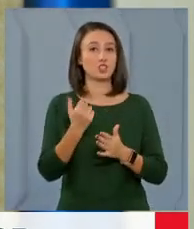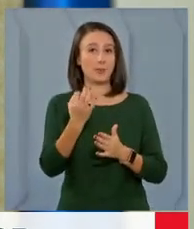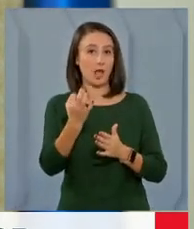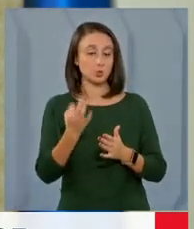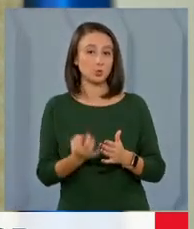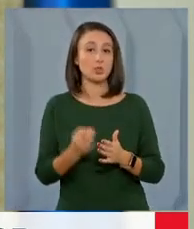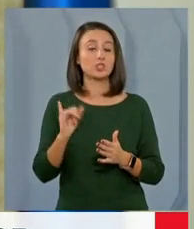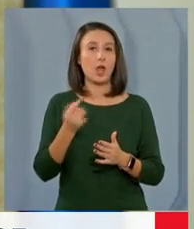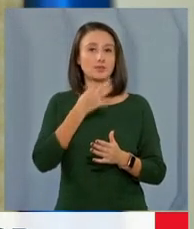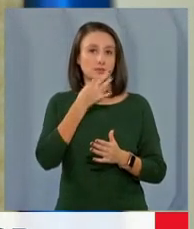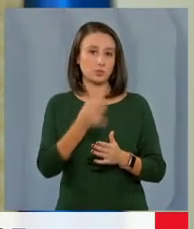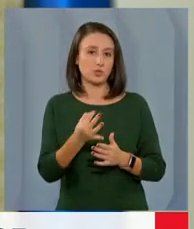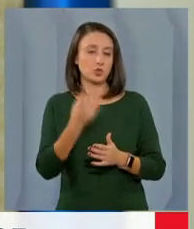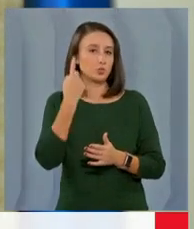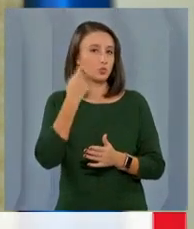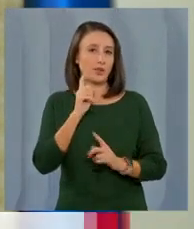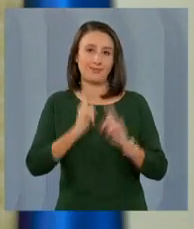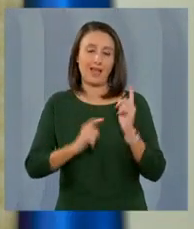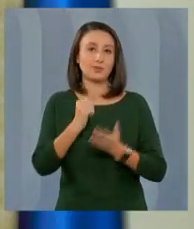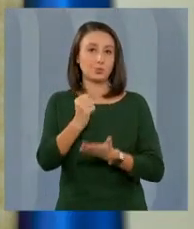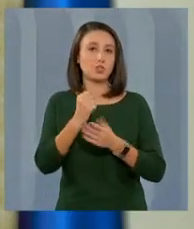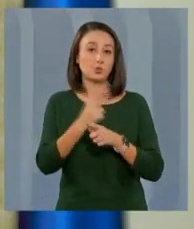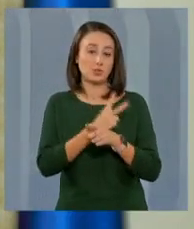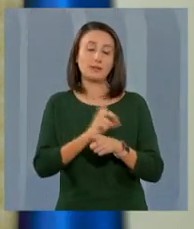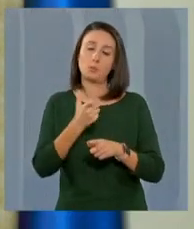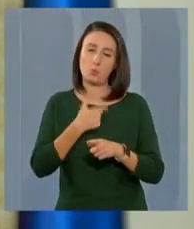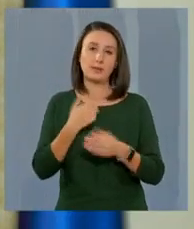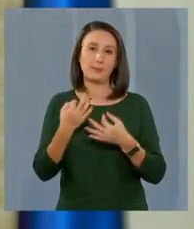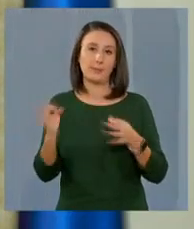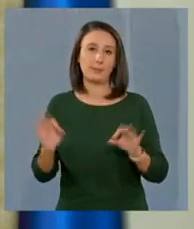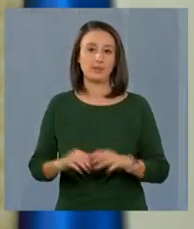15%, însă a precizat că nu știe dacă bugetul de stat ar permite acest lucru.